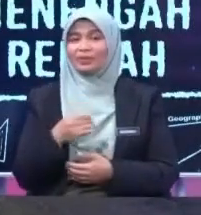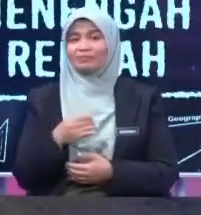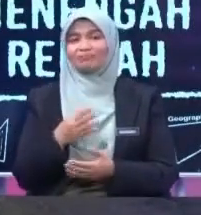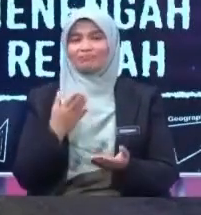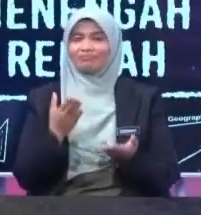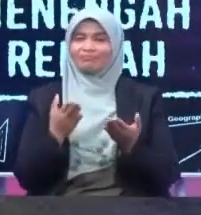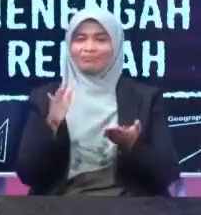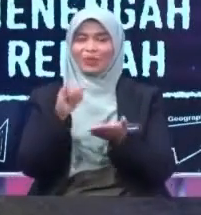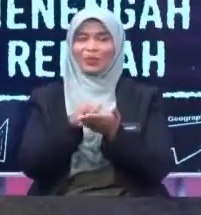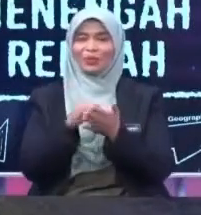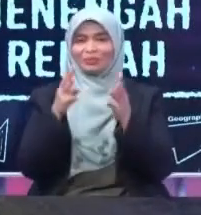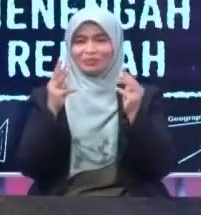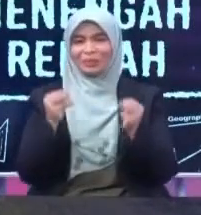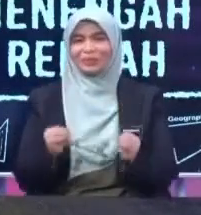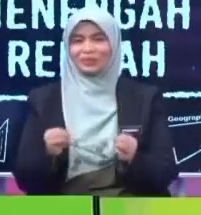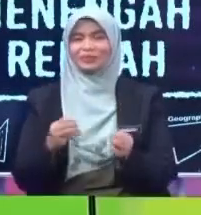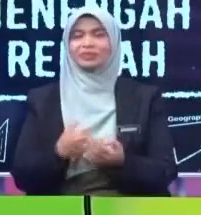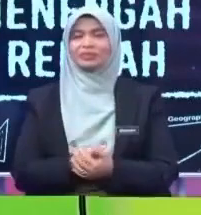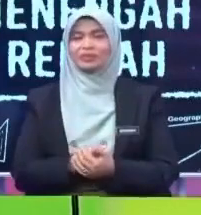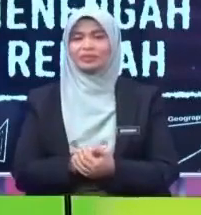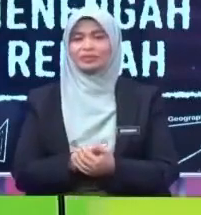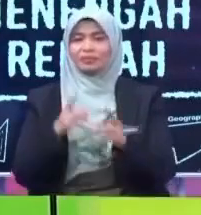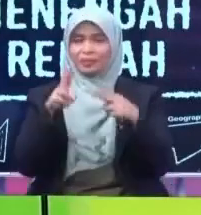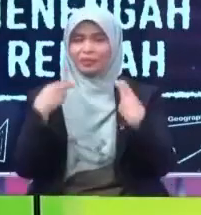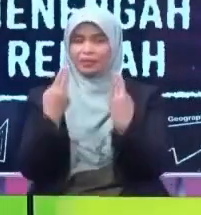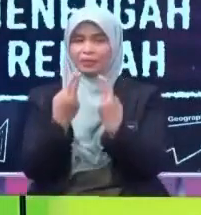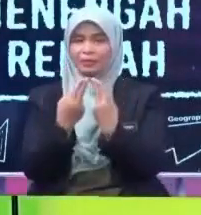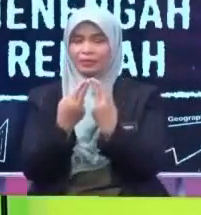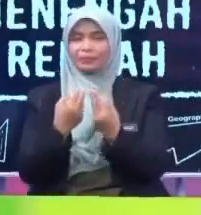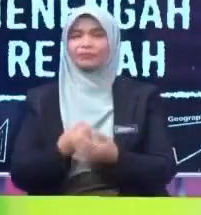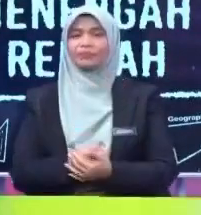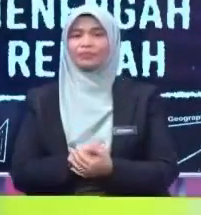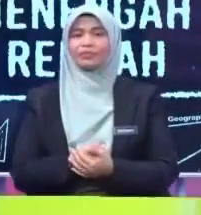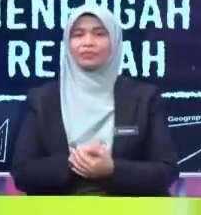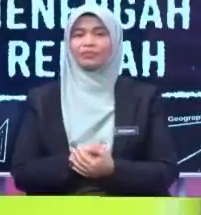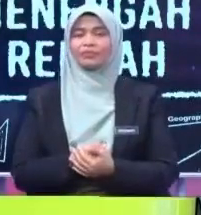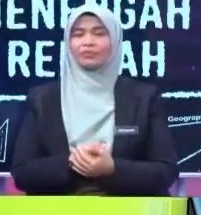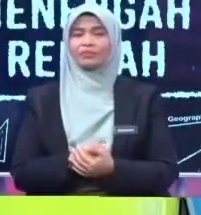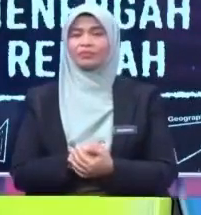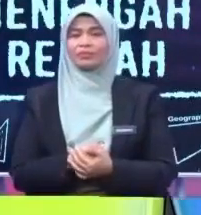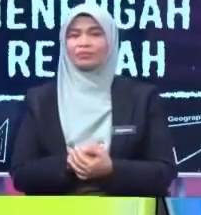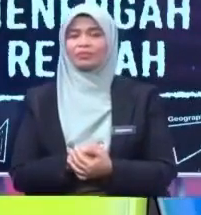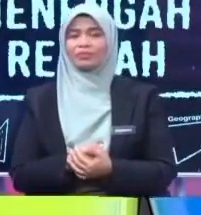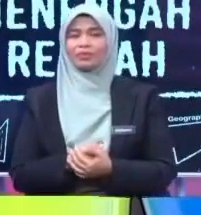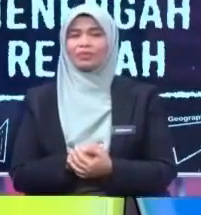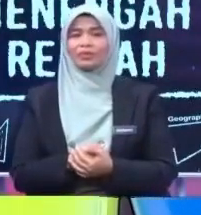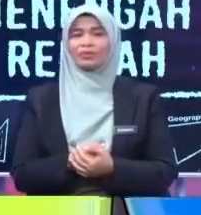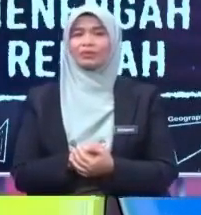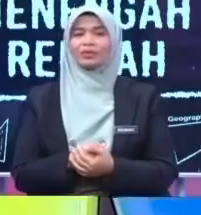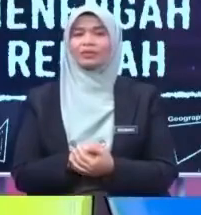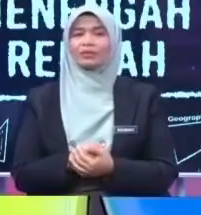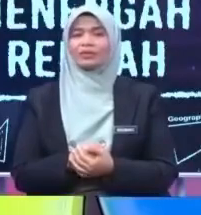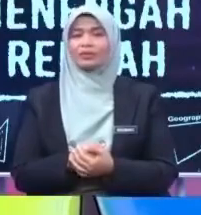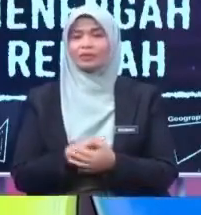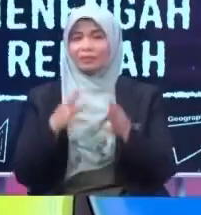Ustazah. Kita manusia kan berhimpun di padang mahsyar. Jadi yang putih-putih yang ada bulat-bulat tu umpama macam